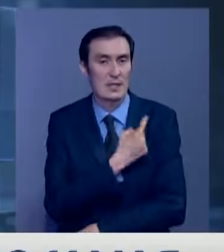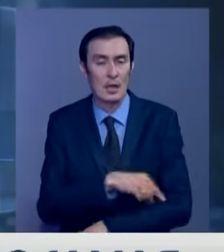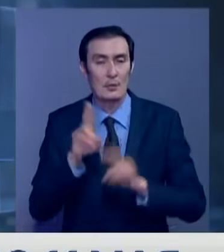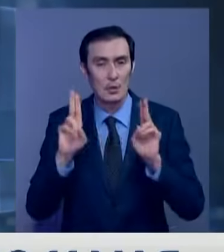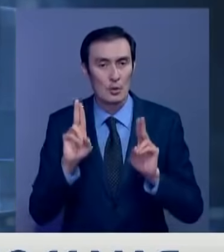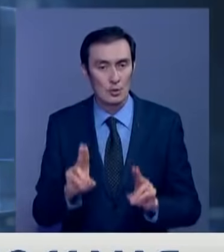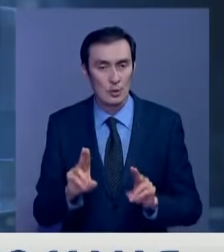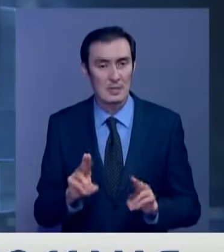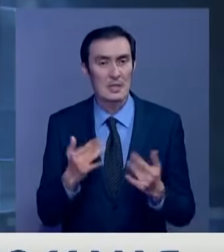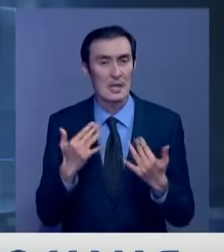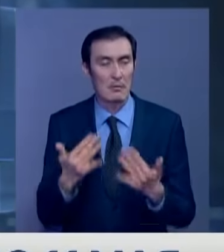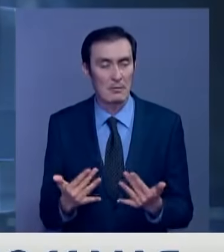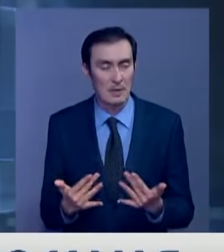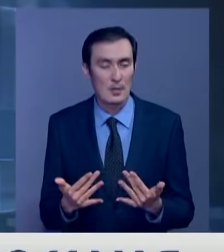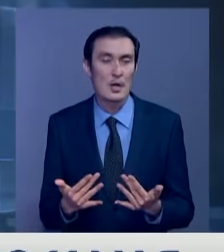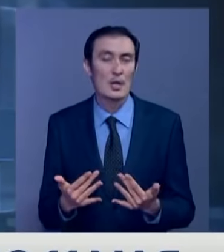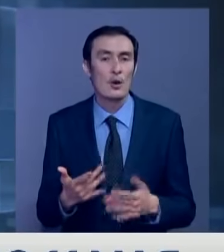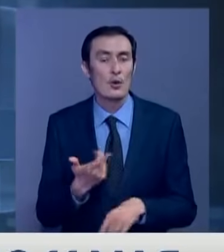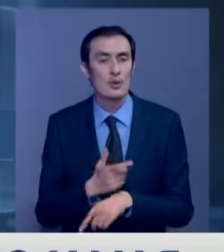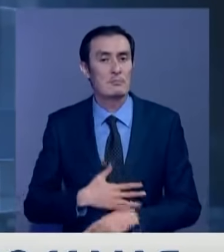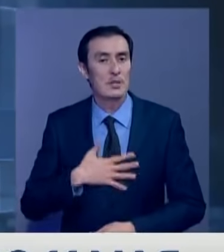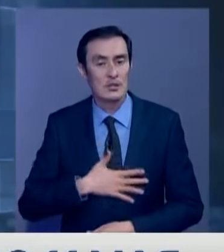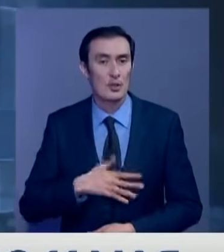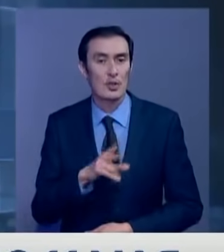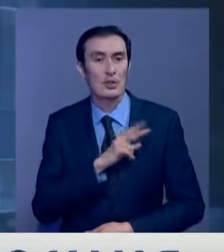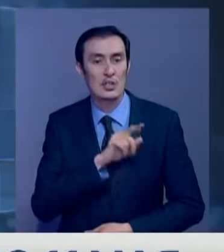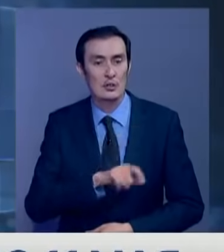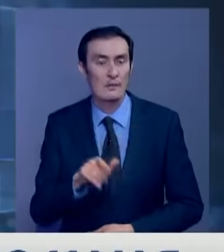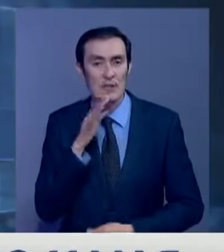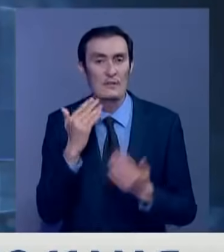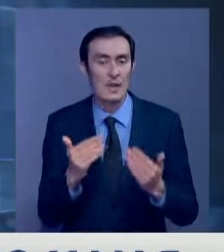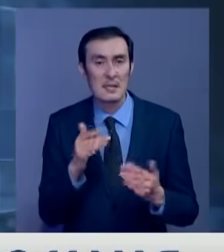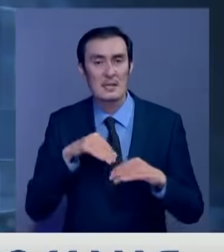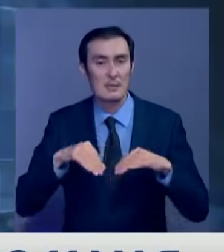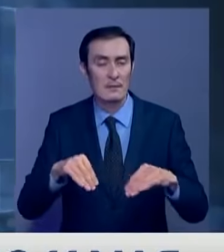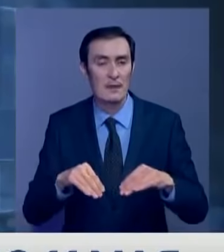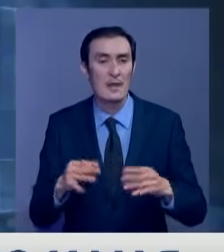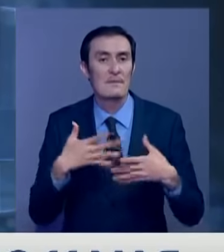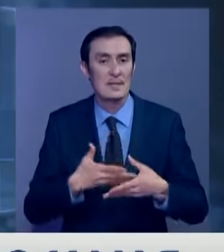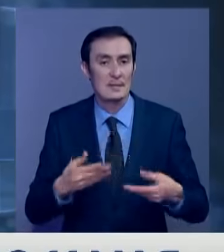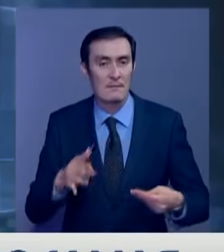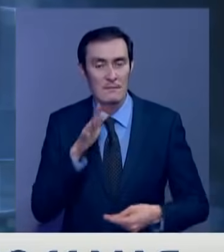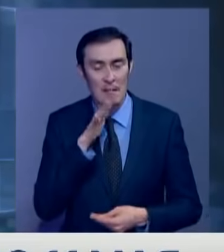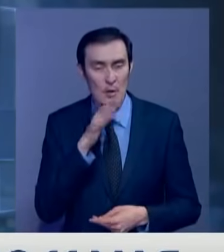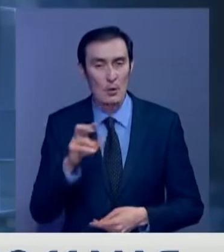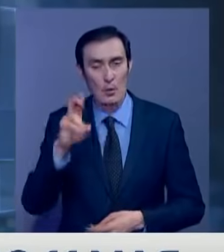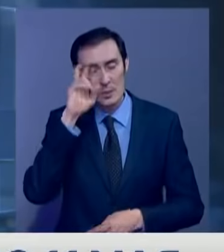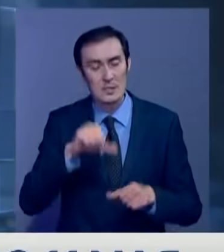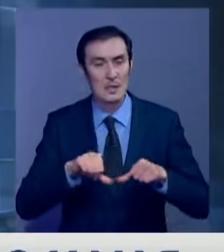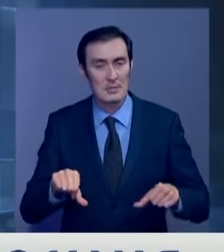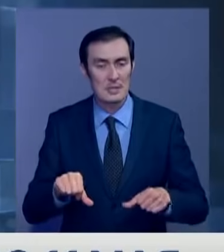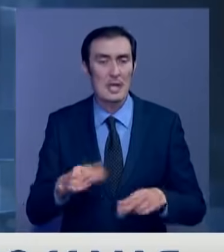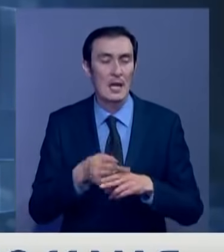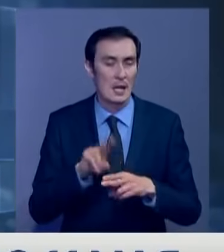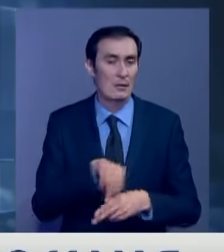санитарных норм и требований. Сильно переживают дачники, потому что в разгаре самая важная весенняя пора. Госкомиссия